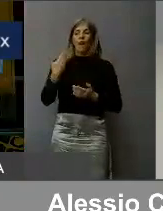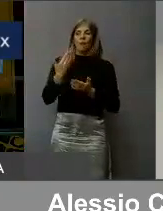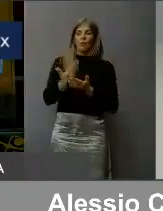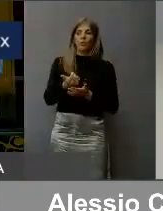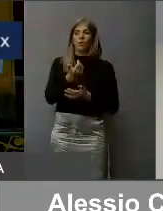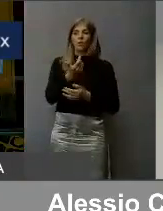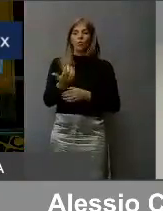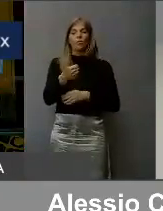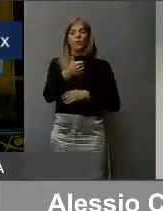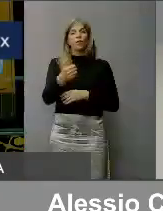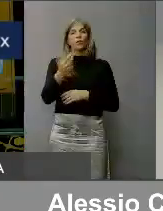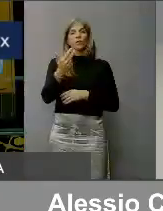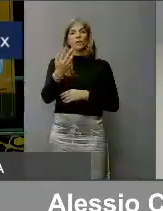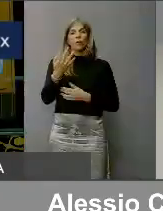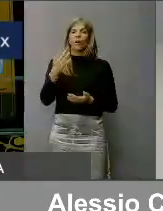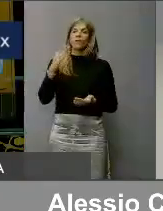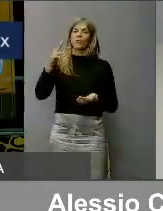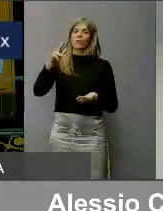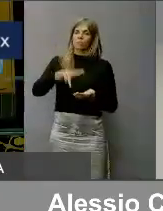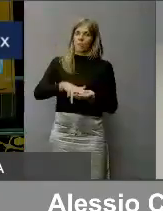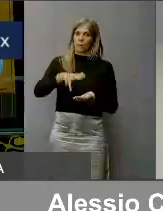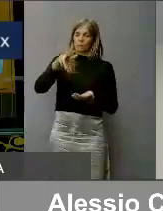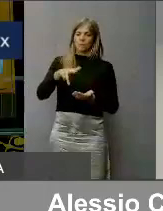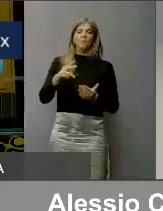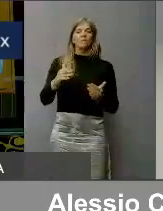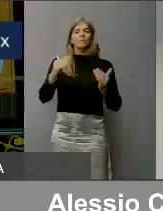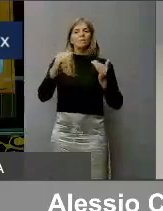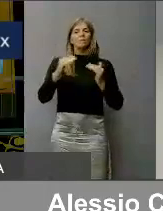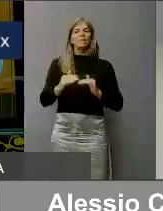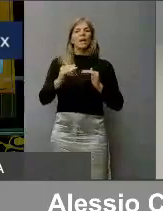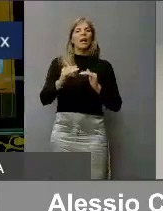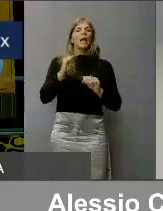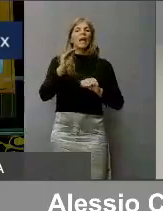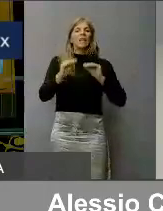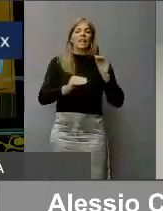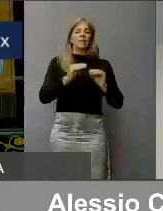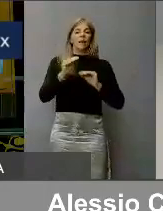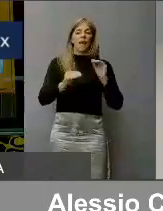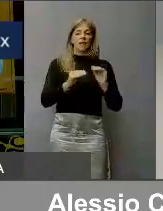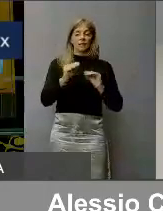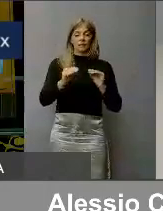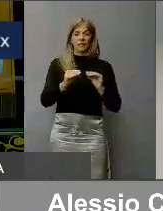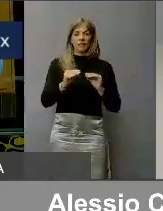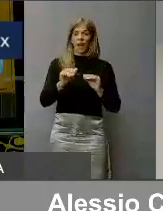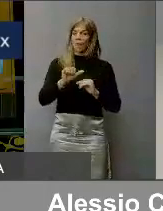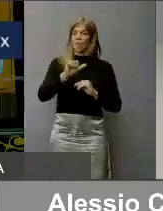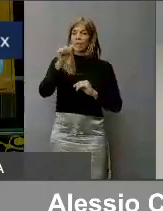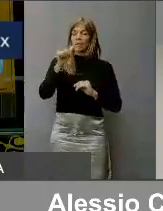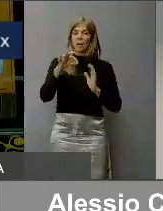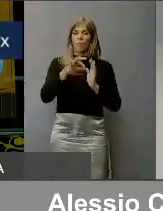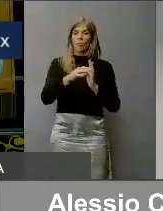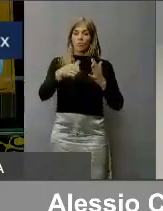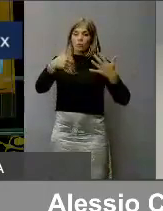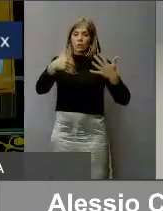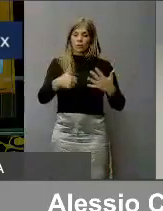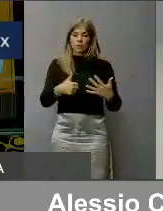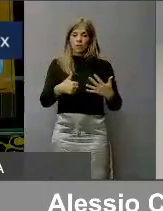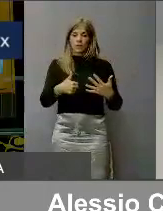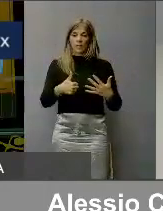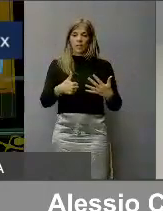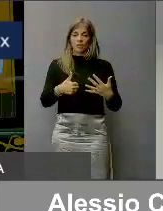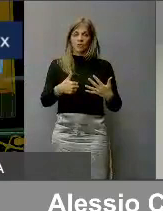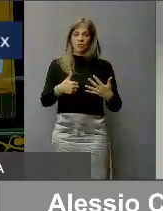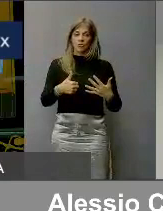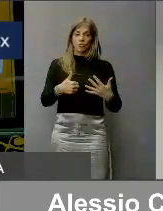numero 134 passiamo ora alle interpellanze la prima calendarizzata sesto punto all'ordine del giorno